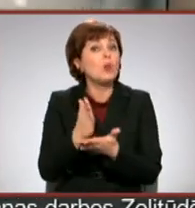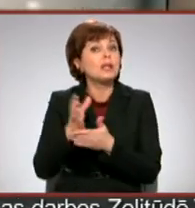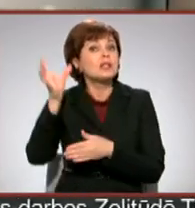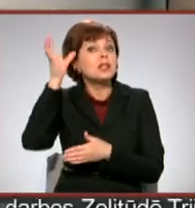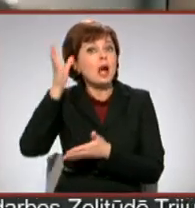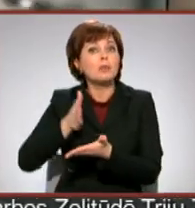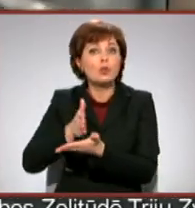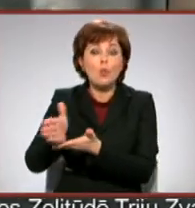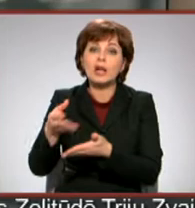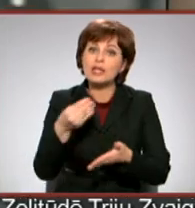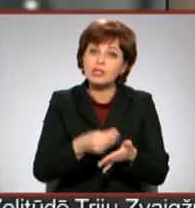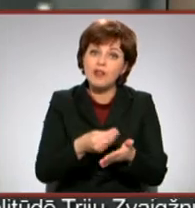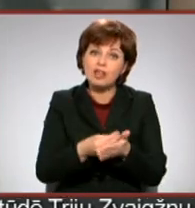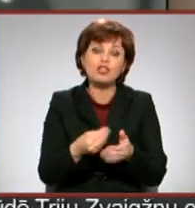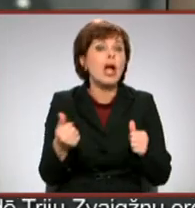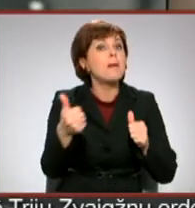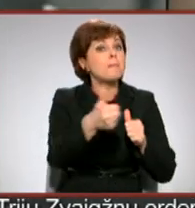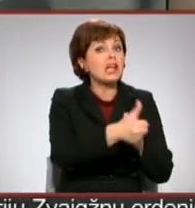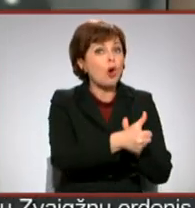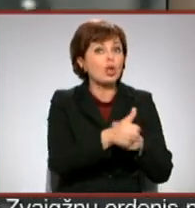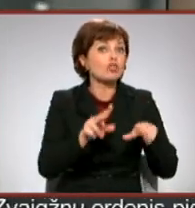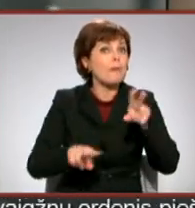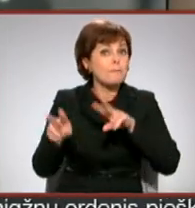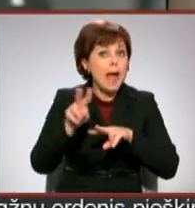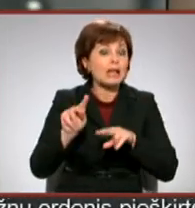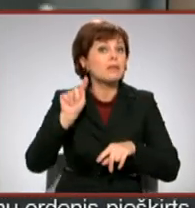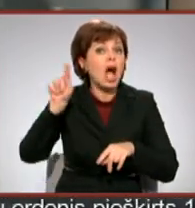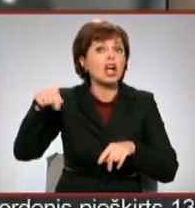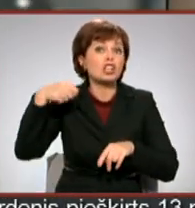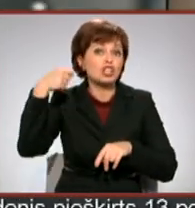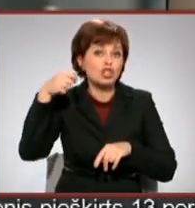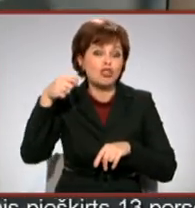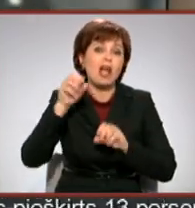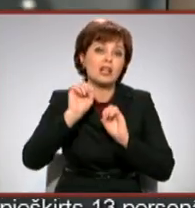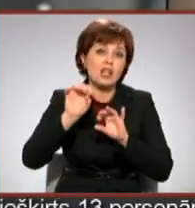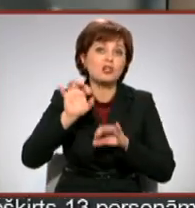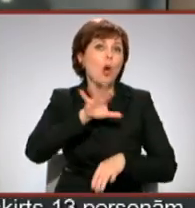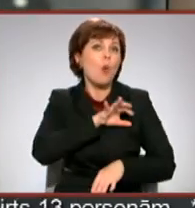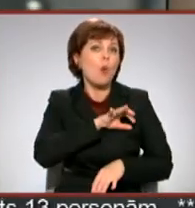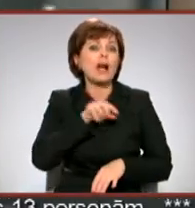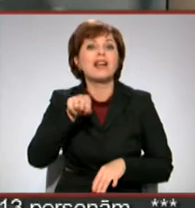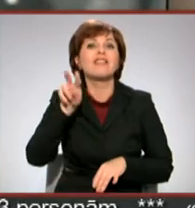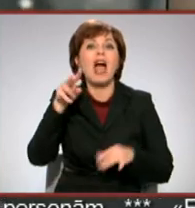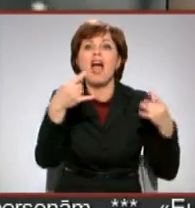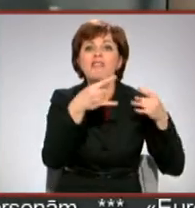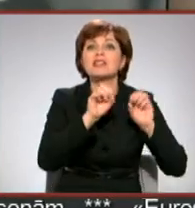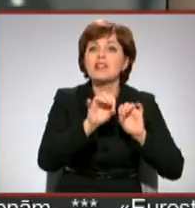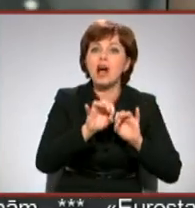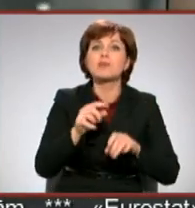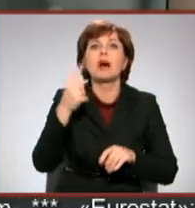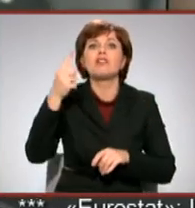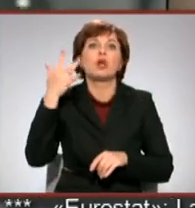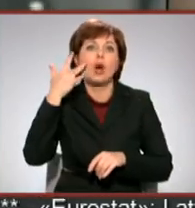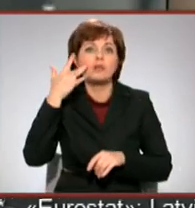jomu izvērtēšana un prioritāšu meklējumi. Bet nākamajā sižetā Ogres televīzija stāsta par vēl vienu aspektu – par zinātnes pēctecību